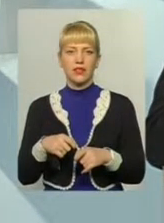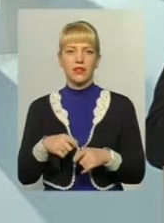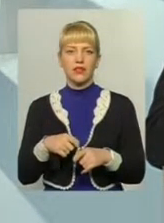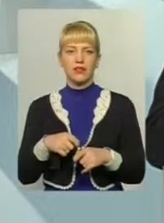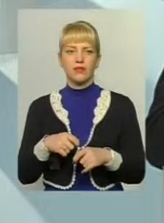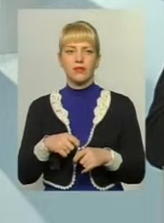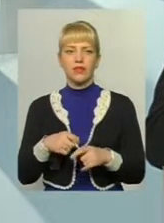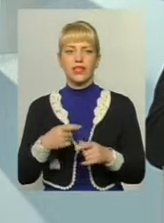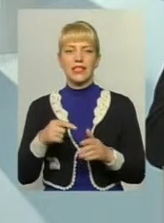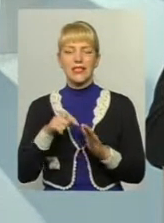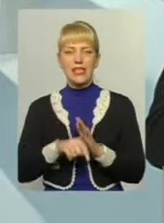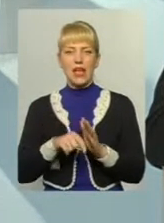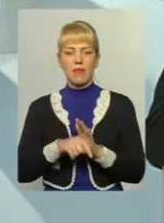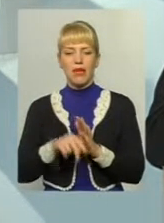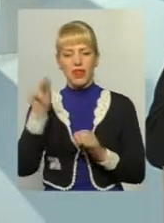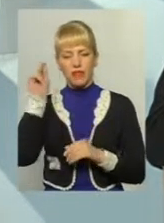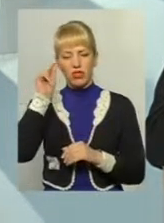це найперше.